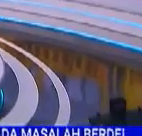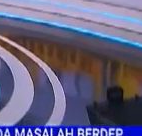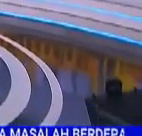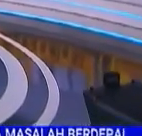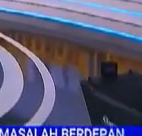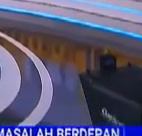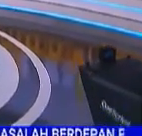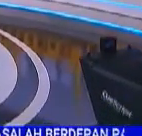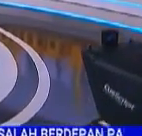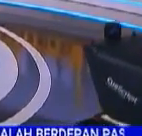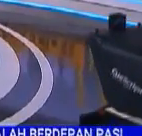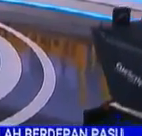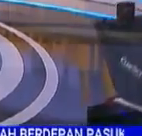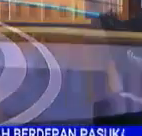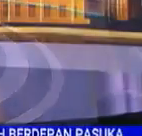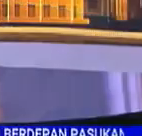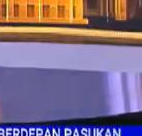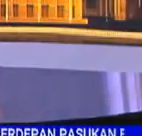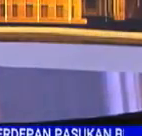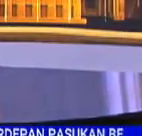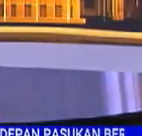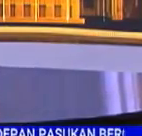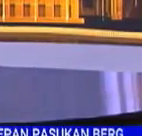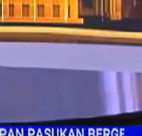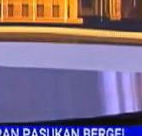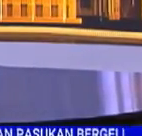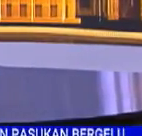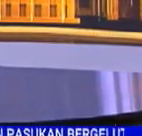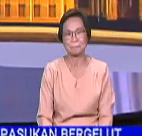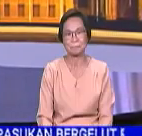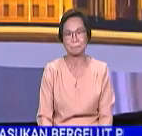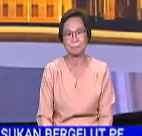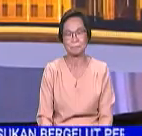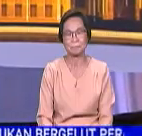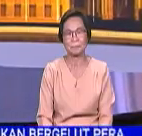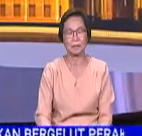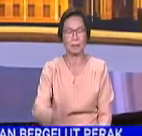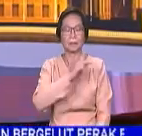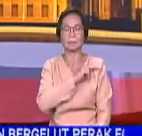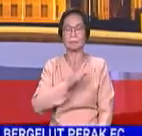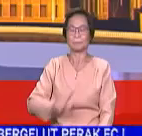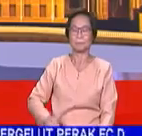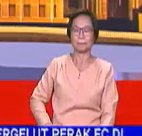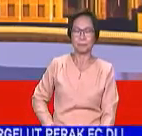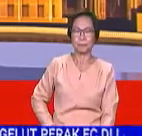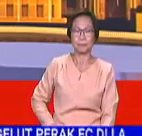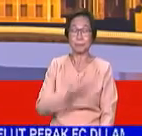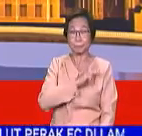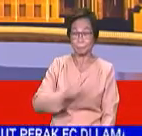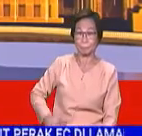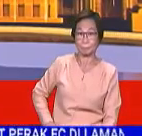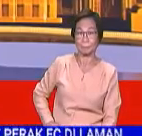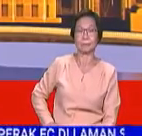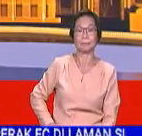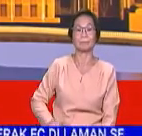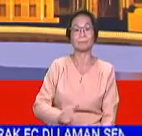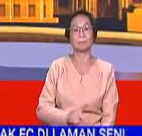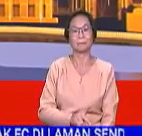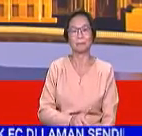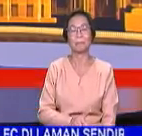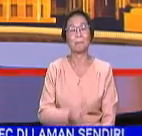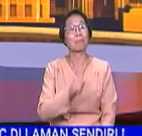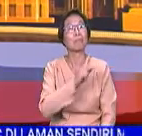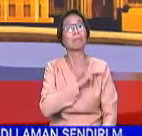Kemenag Kemenag Iya gitu Tagung of Sultan Abdullah riayatul Zainal